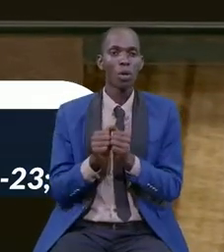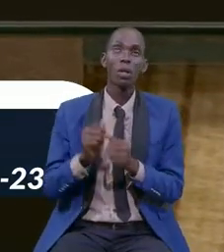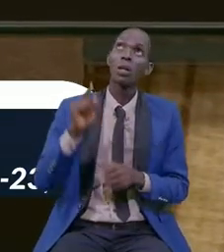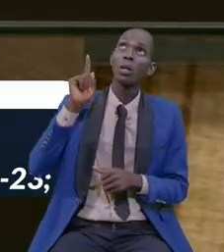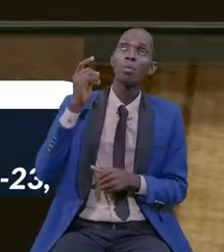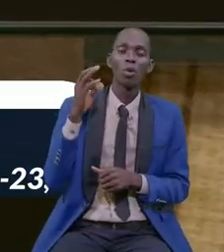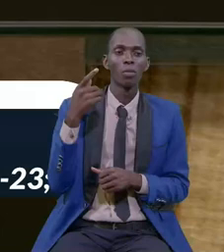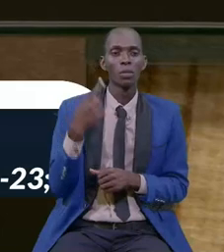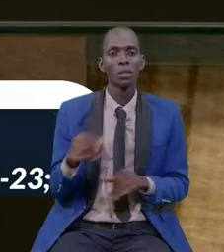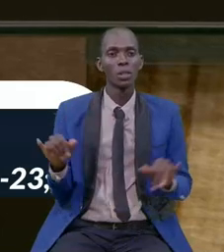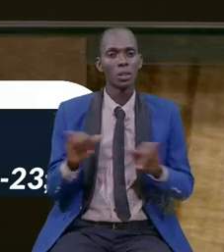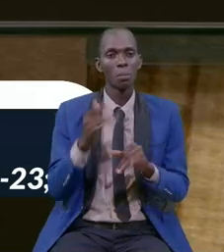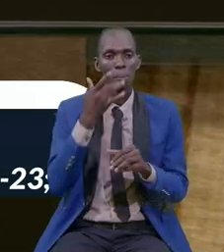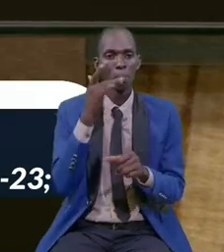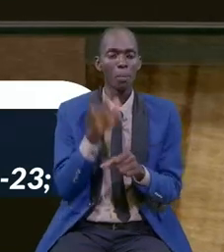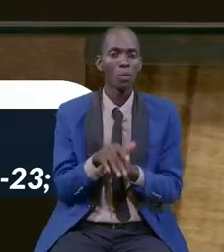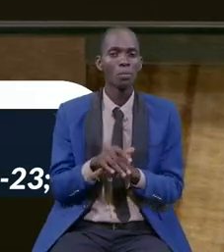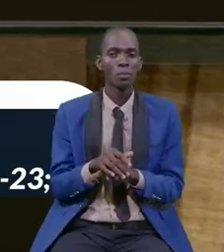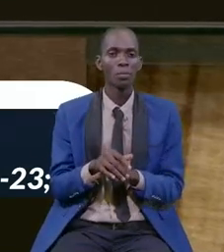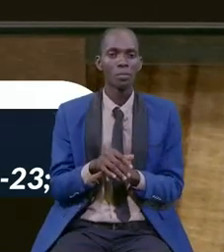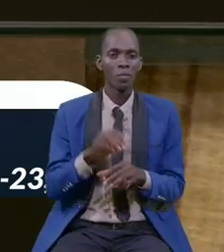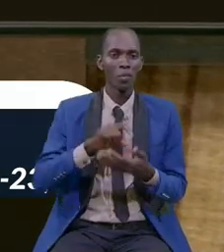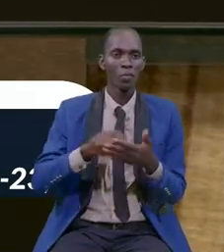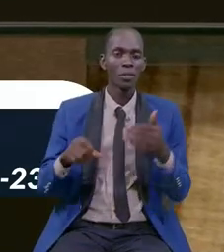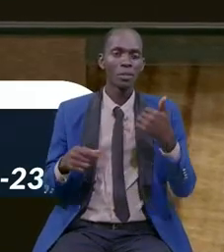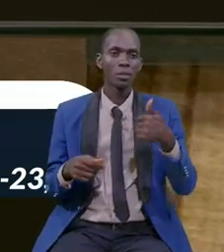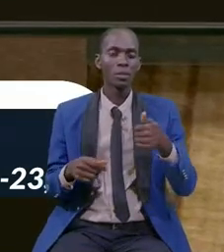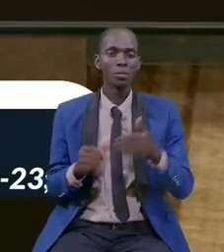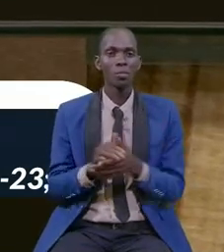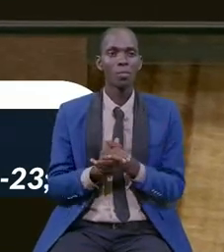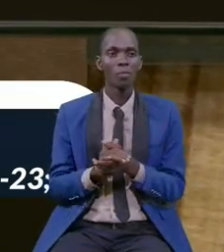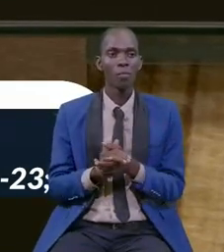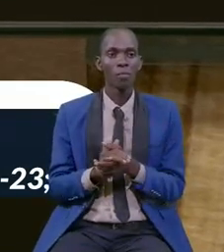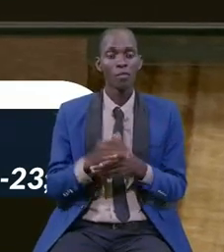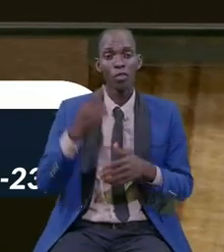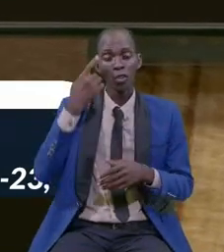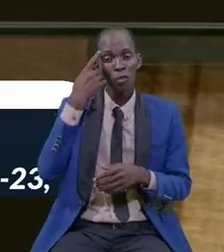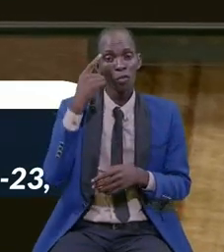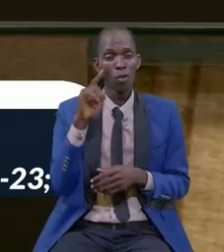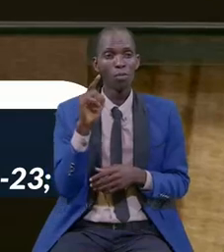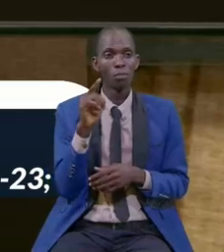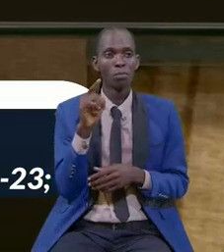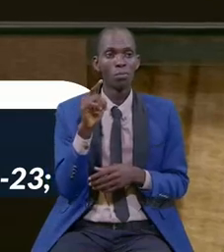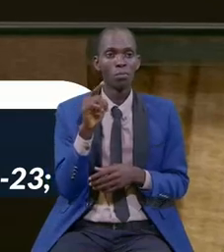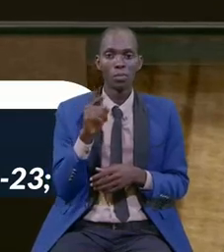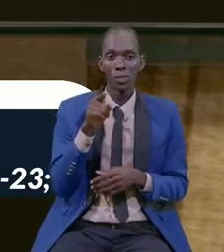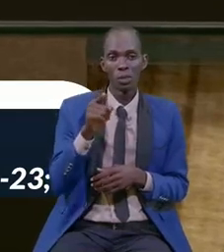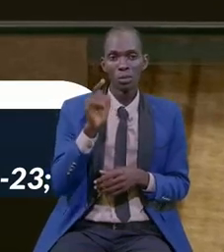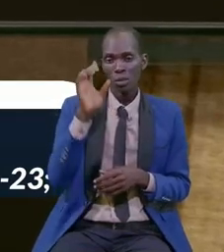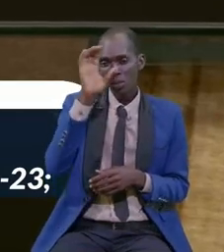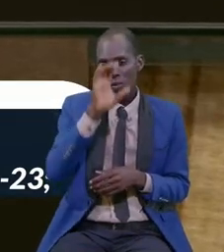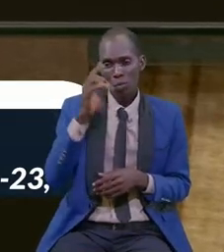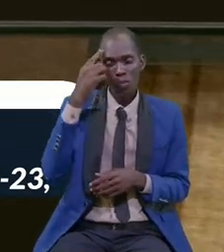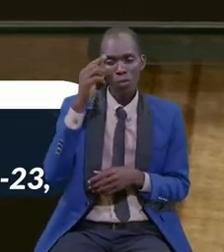promesse verset 10 au verset 10 car il ATT endit la cité